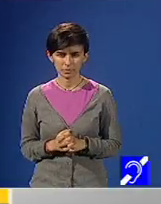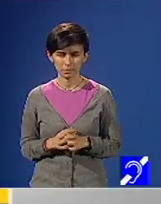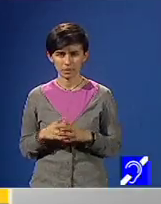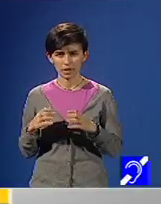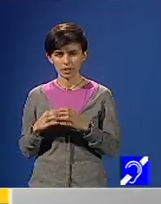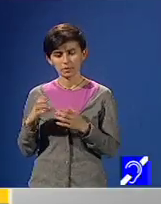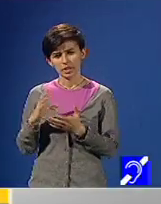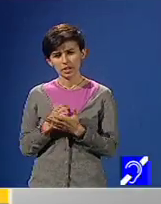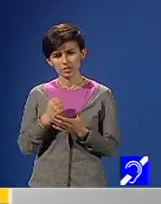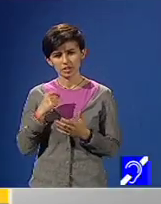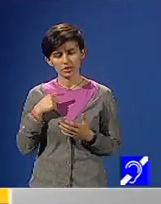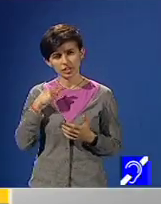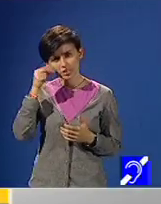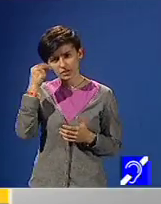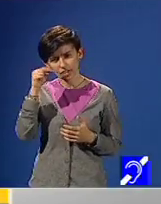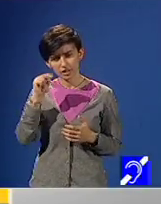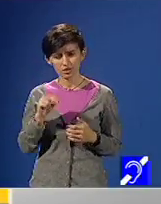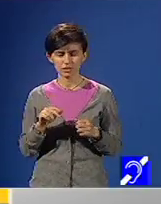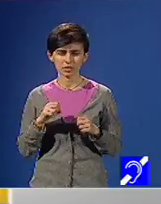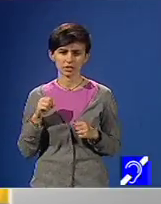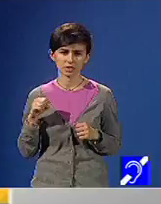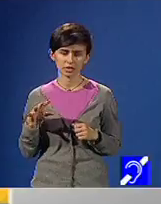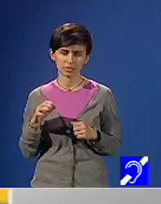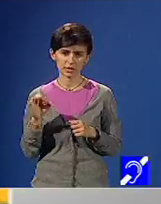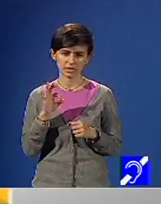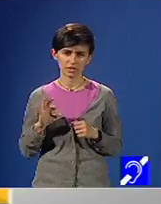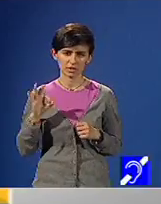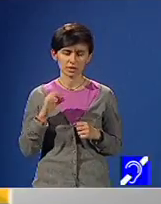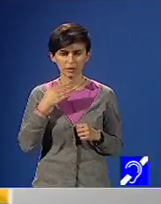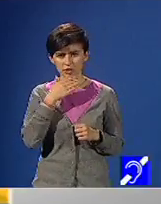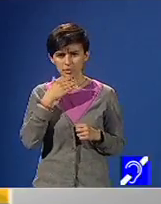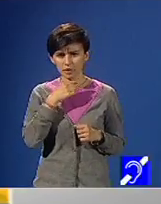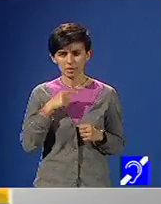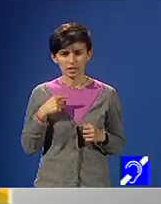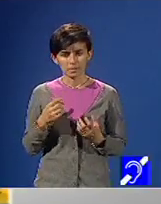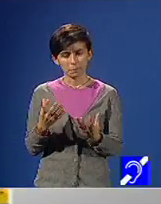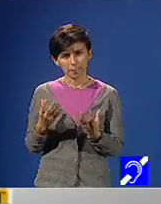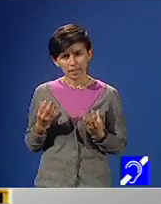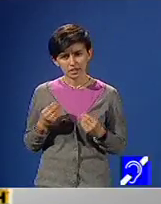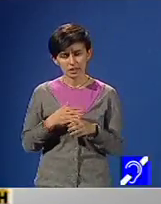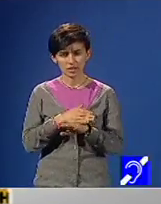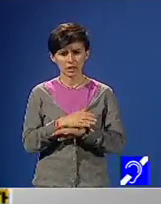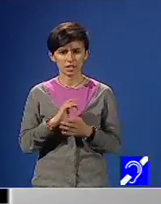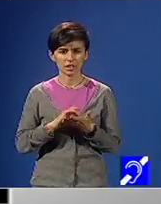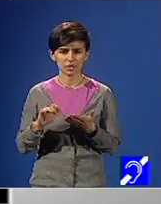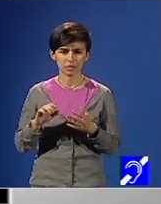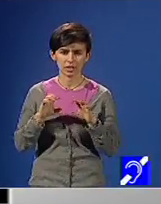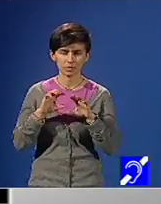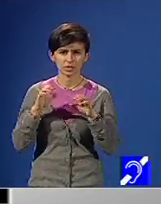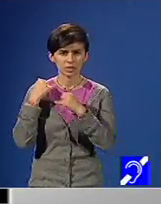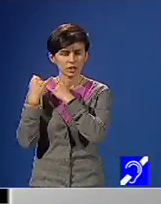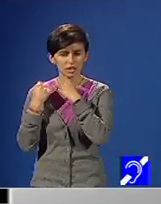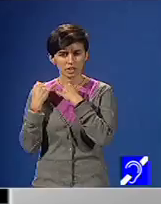Echipele câștigătoare vor fi anunțate în 15 octombrie, iar premiile sunt atractive. Intrare liberă la Muzeul Național de